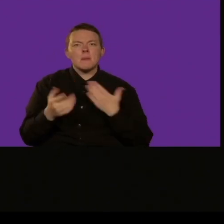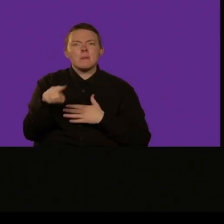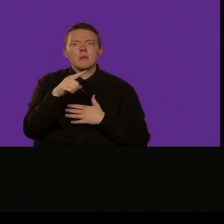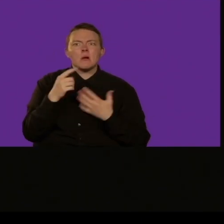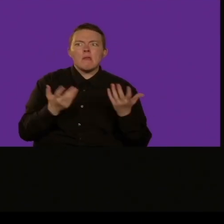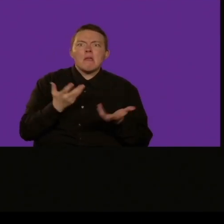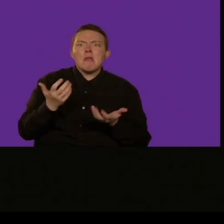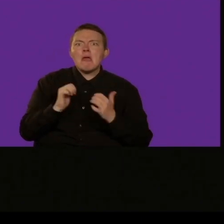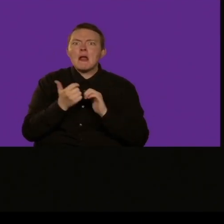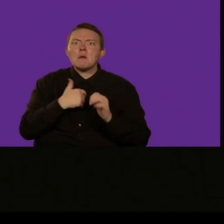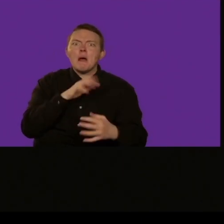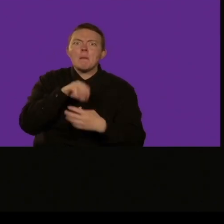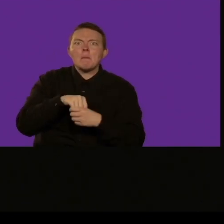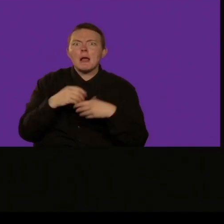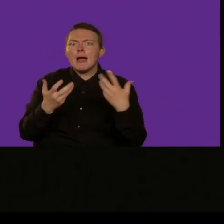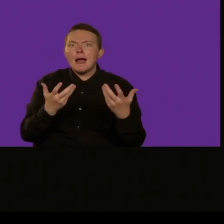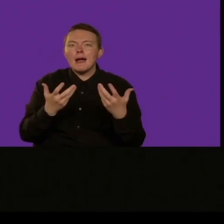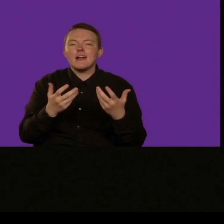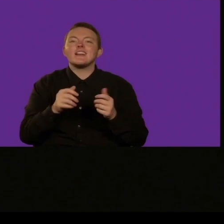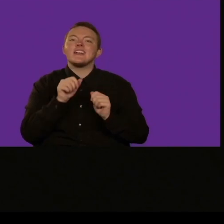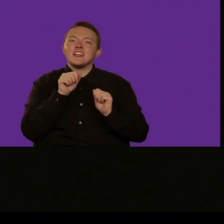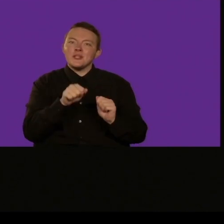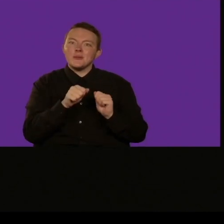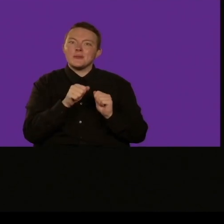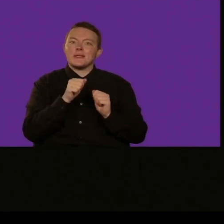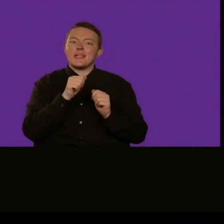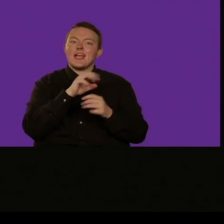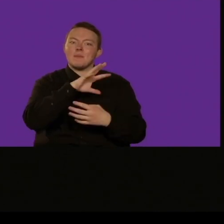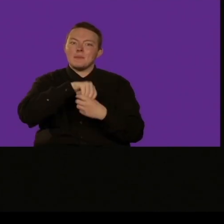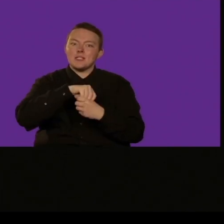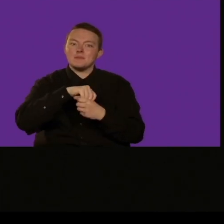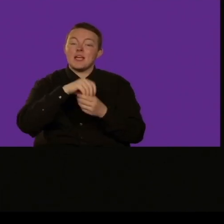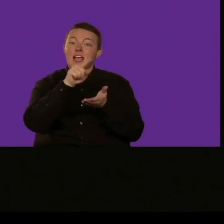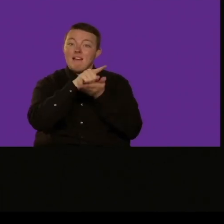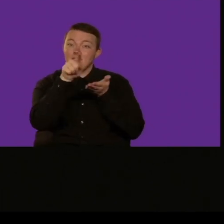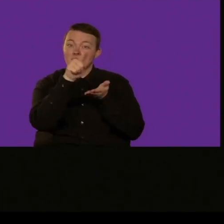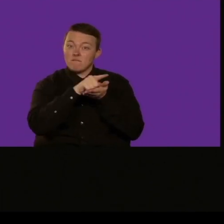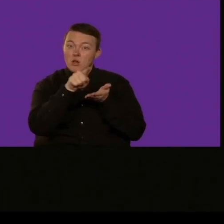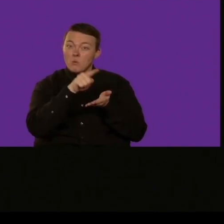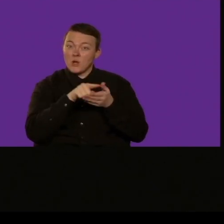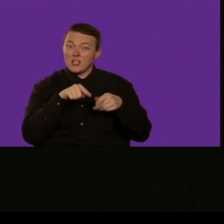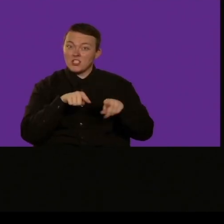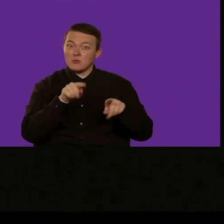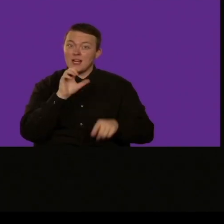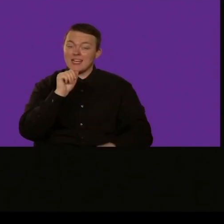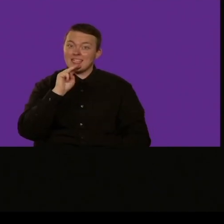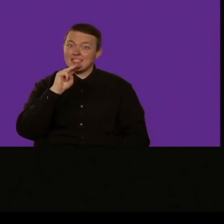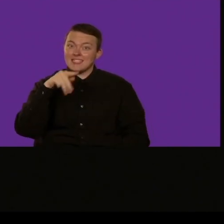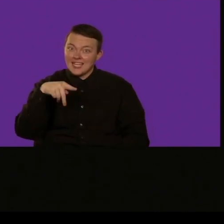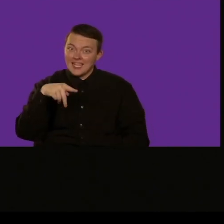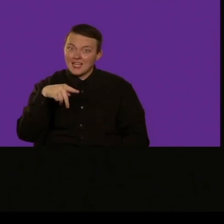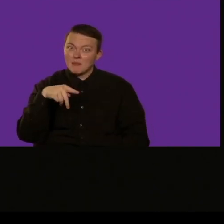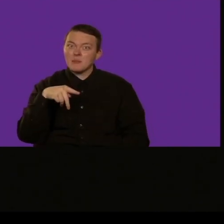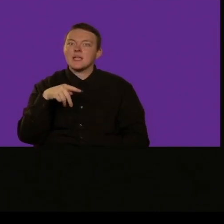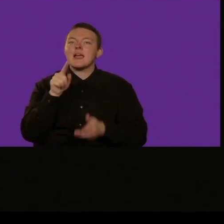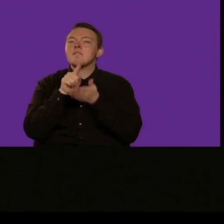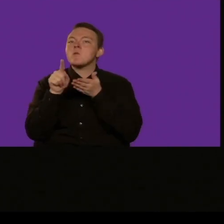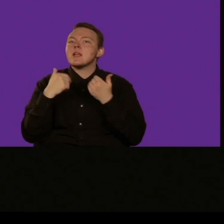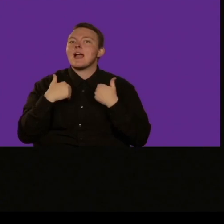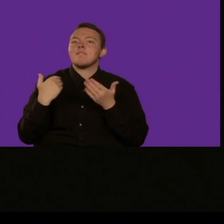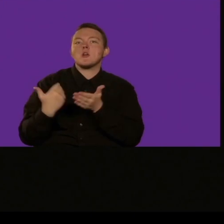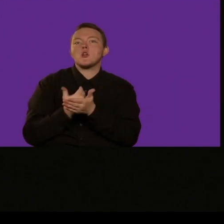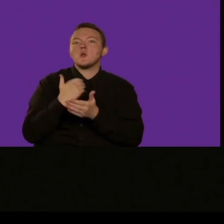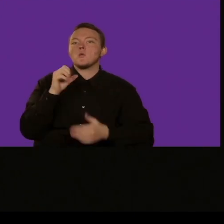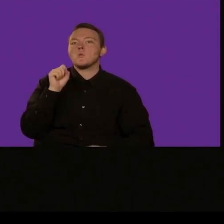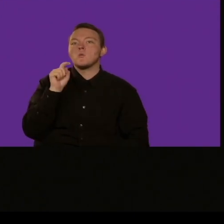lì avete tutta l'informazione per poter partecipare dei diversi progetti studi e per poter vedere